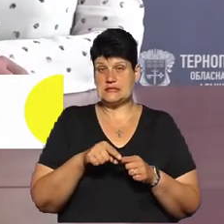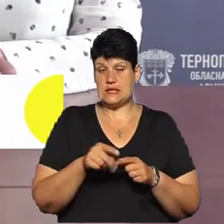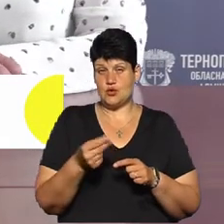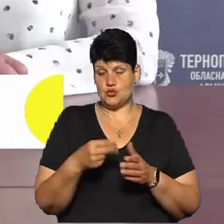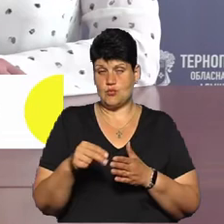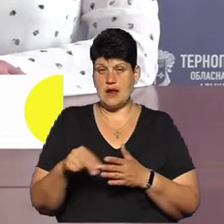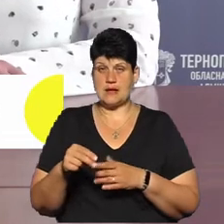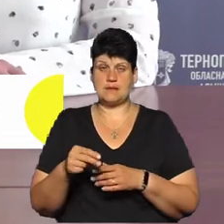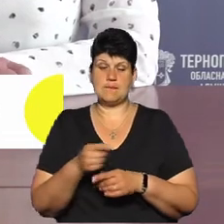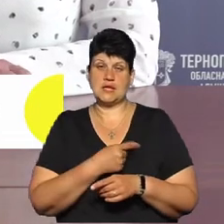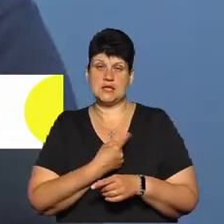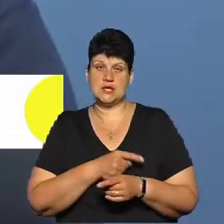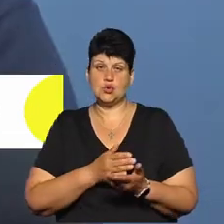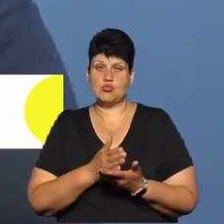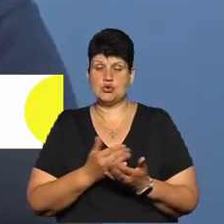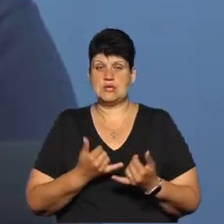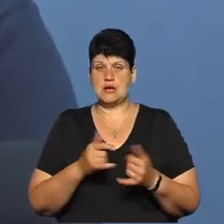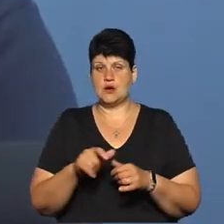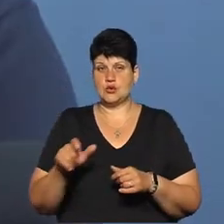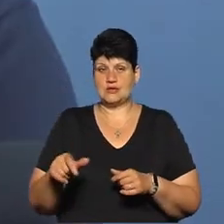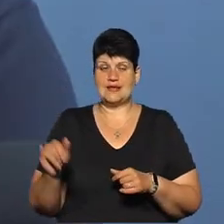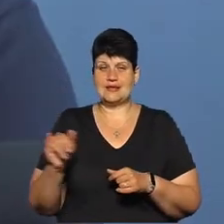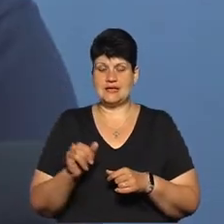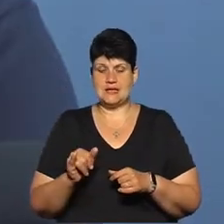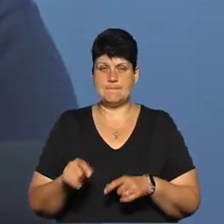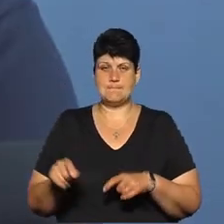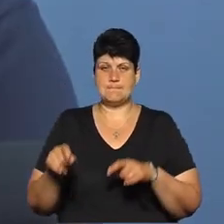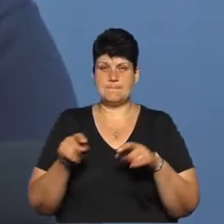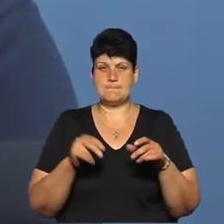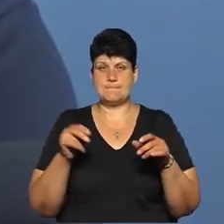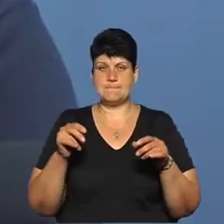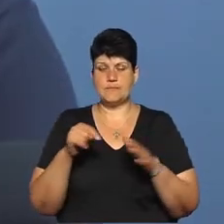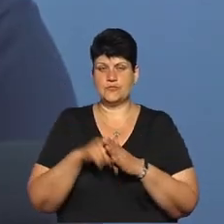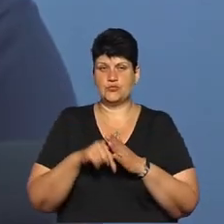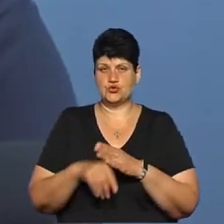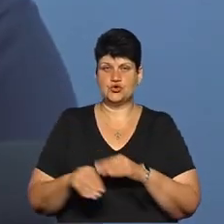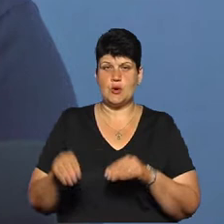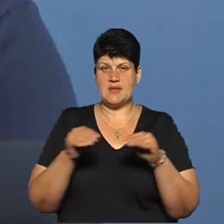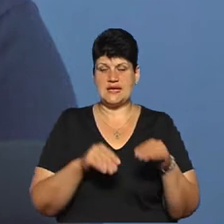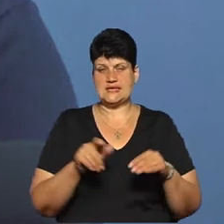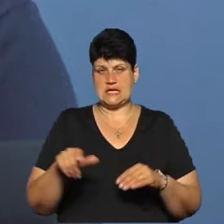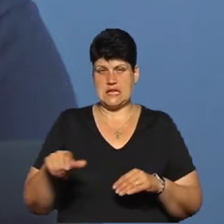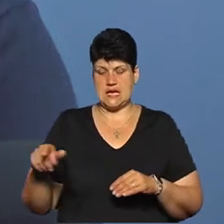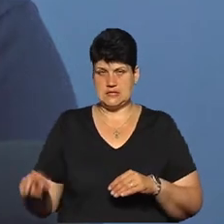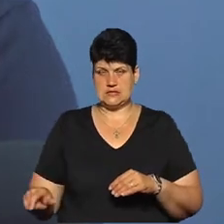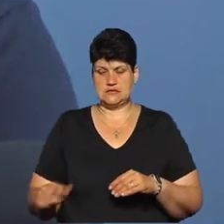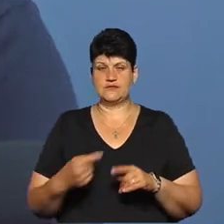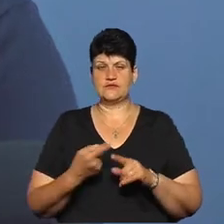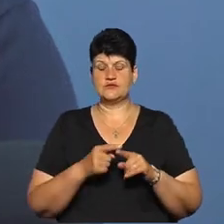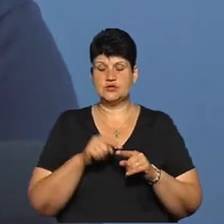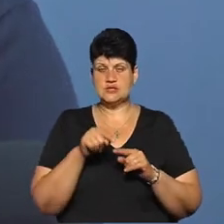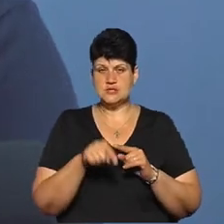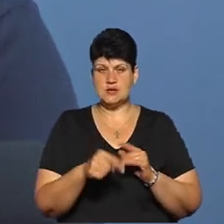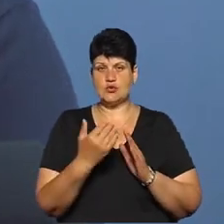медичні послуги для жителів області та переселенців. В рамках програми медичних гарантій ми фінансуємо